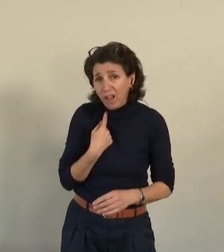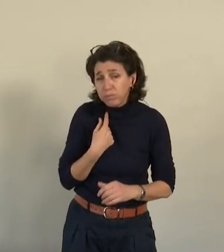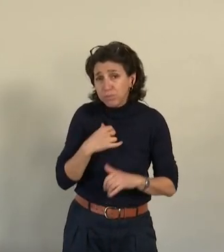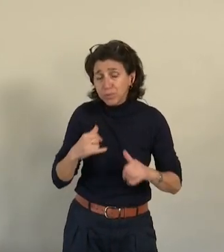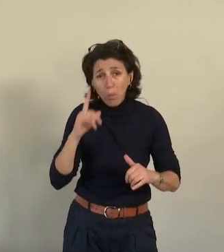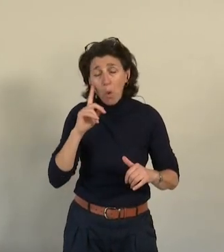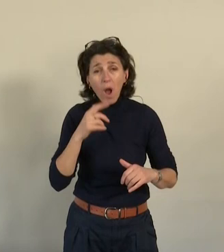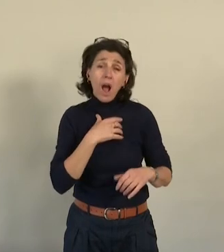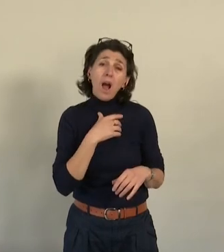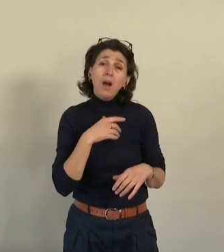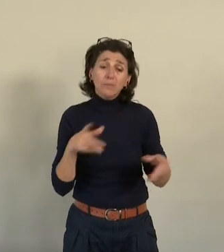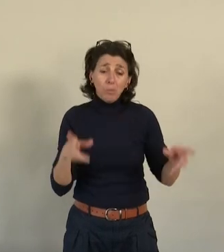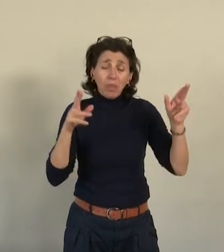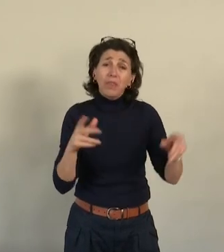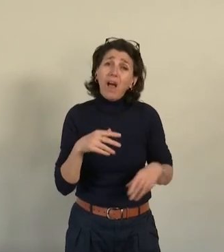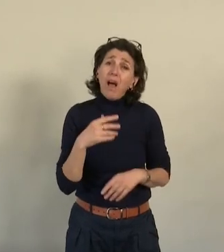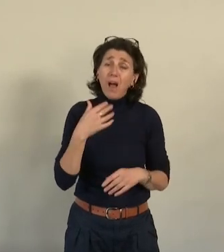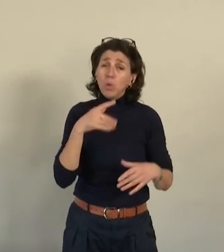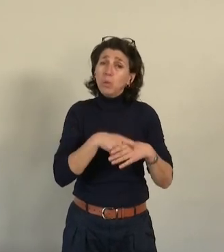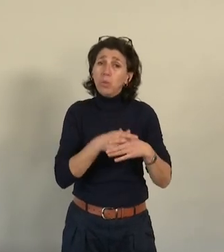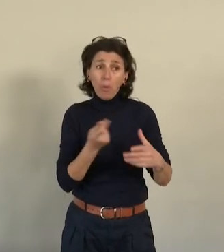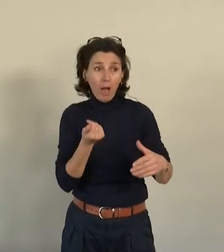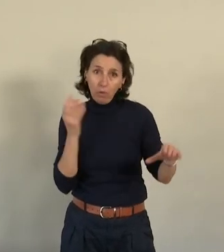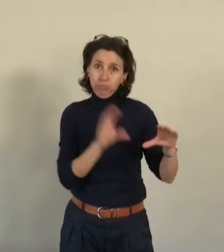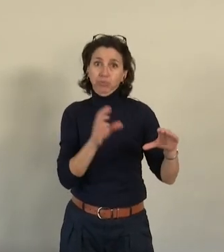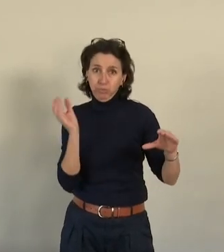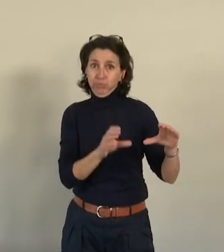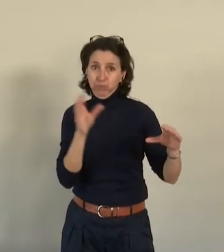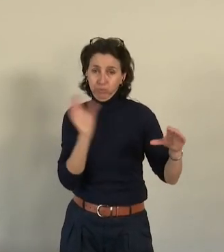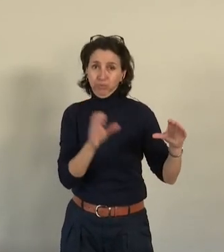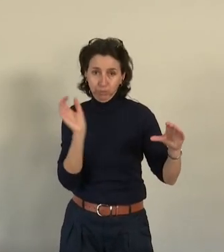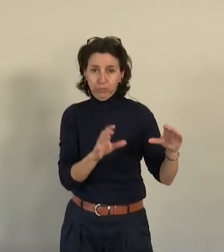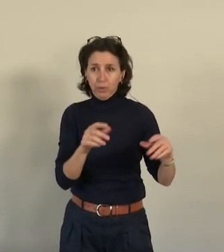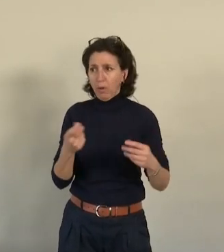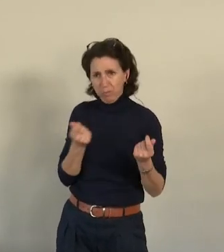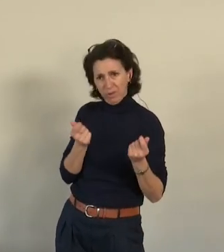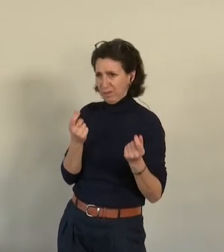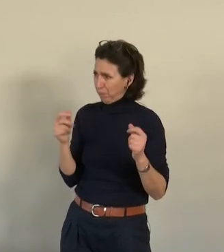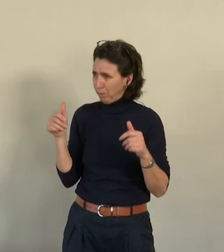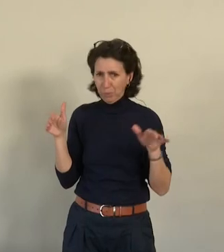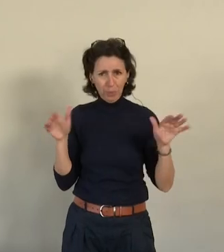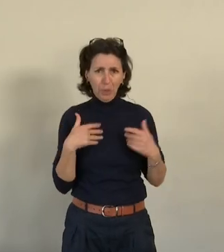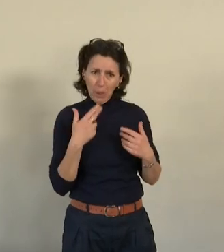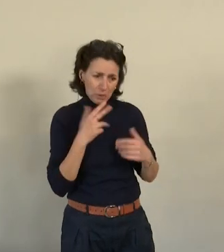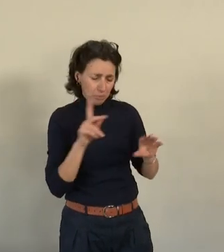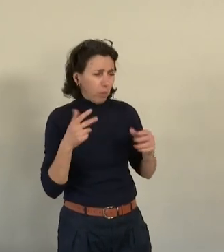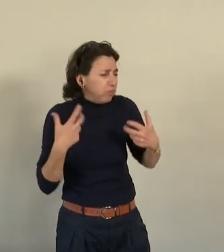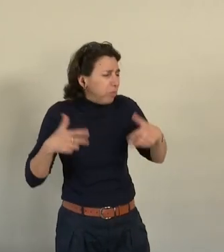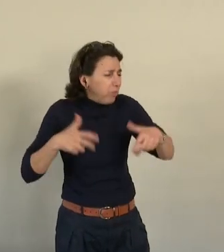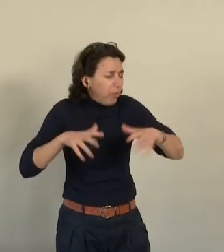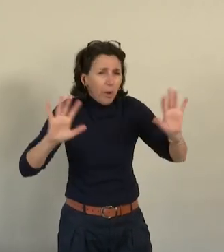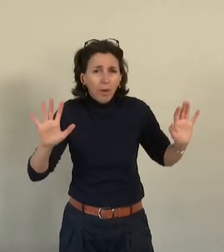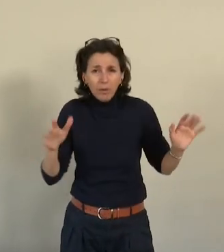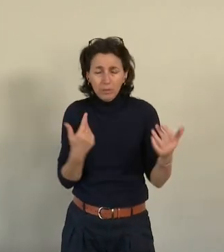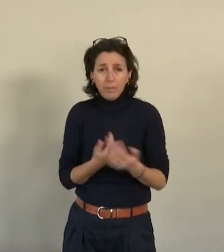encore de l'argent pour soutenir cette monnaie dont personne ne veut et que personne n'utilise ou très peu de monde en tout cas certainement pas